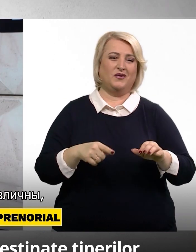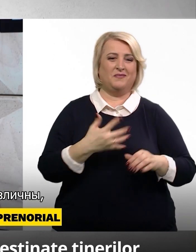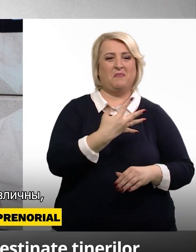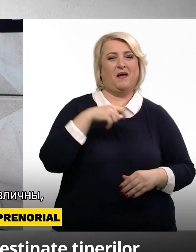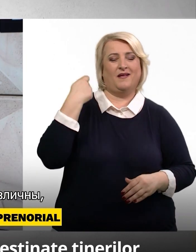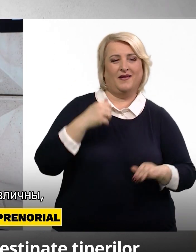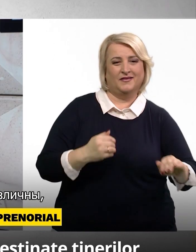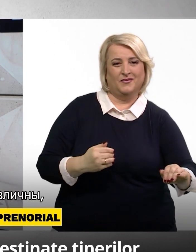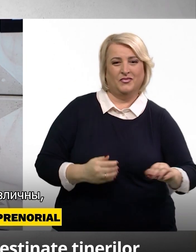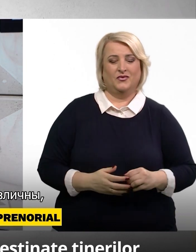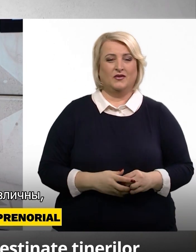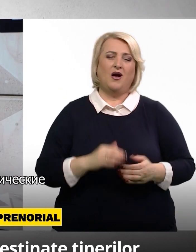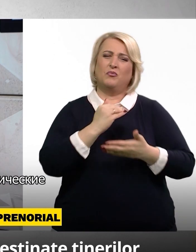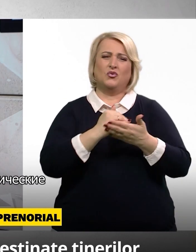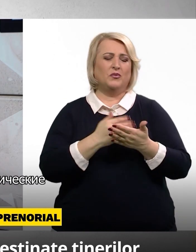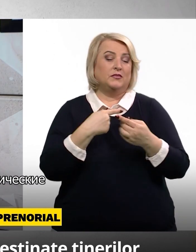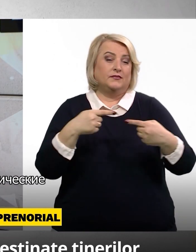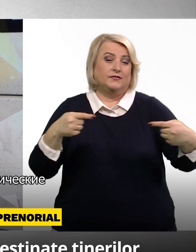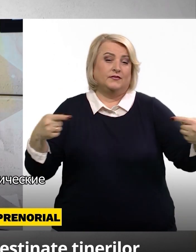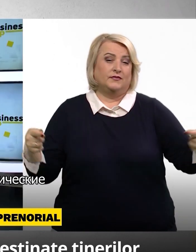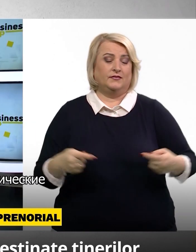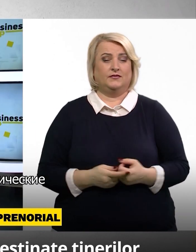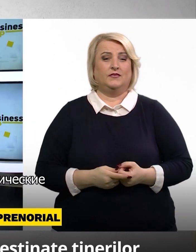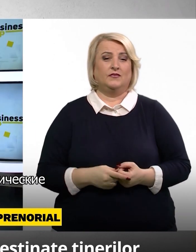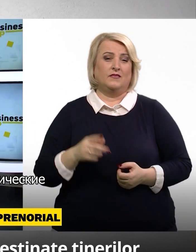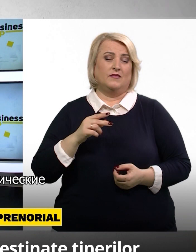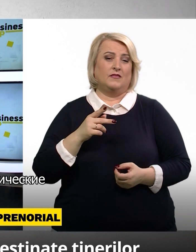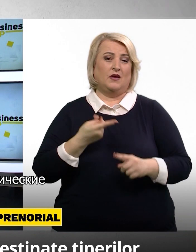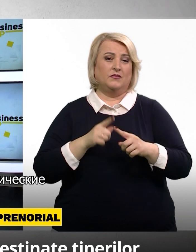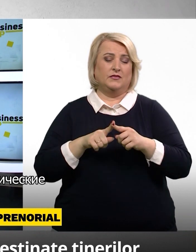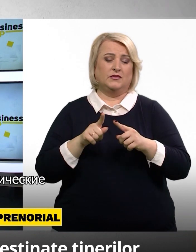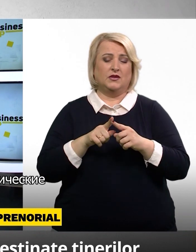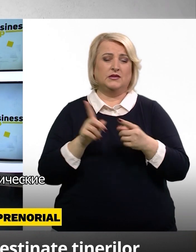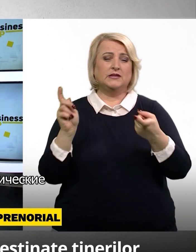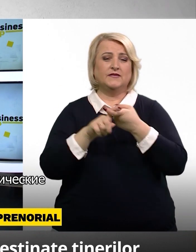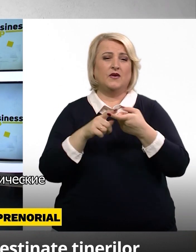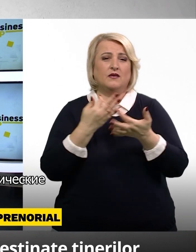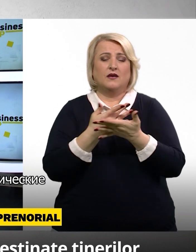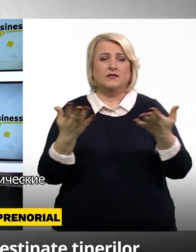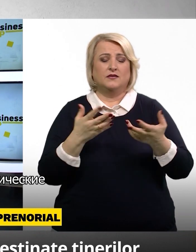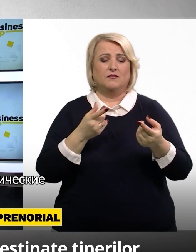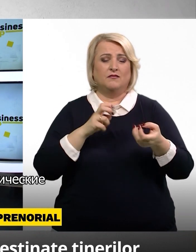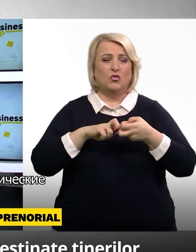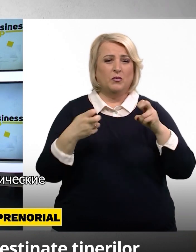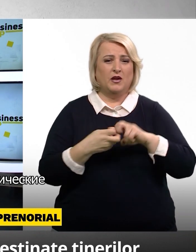programele sunt absolut diverse. Ei lucrează asupra diverselor probleme de analiză